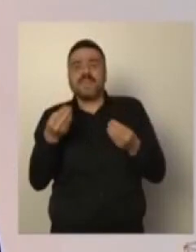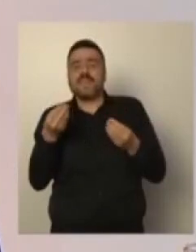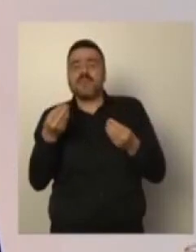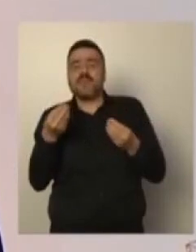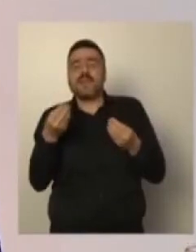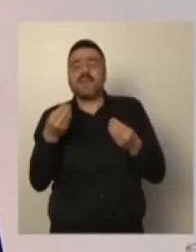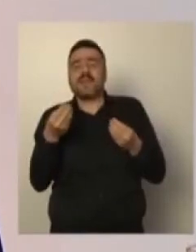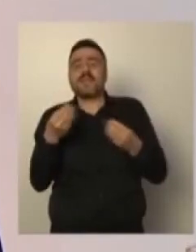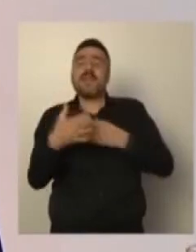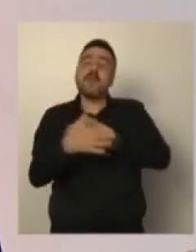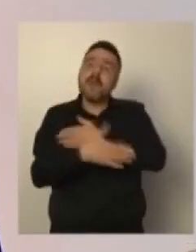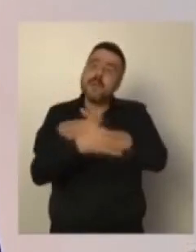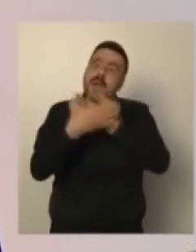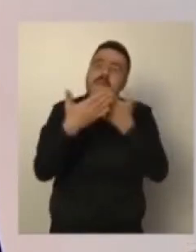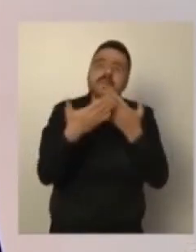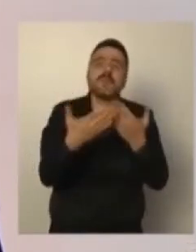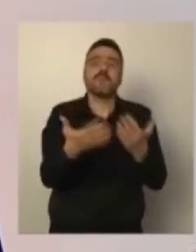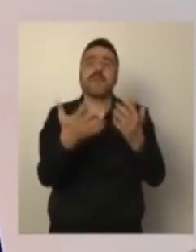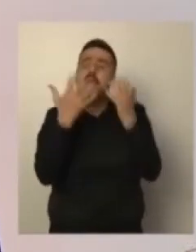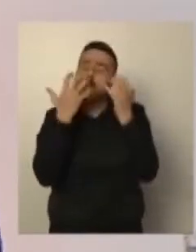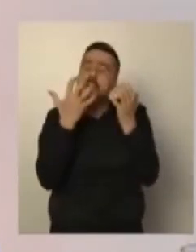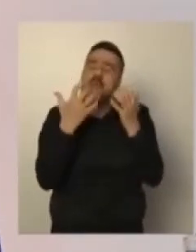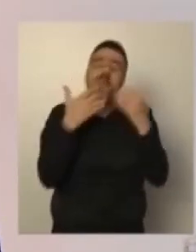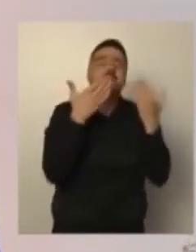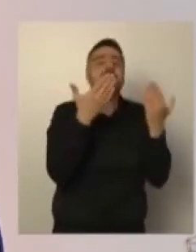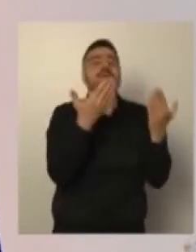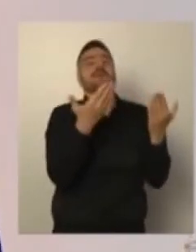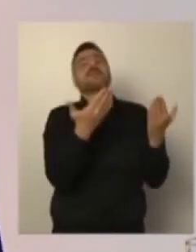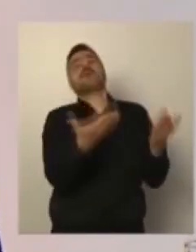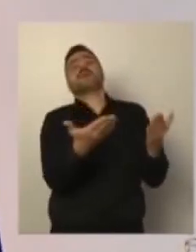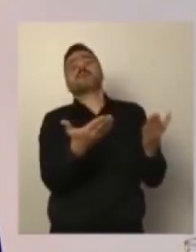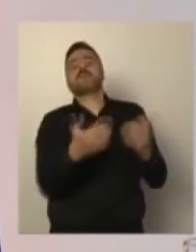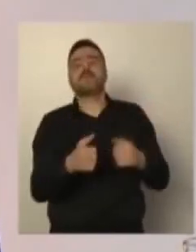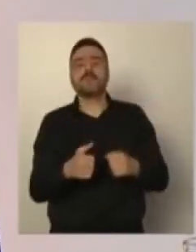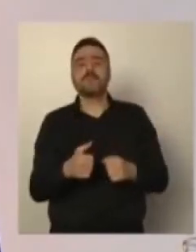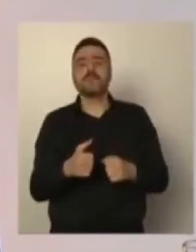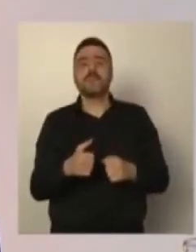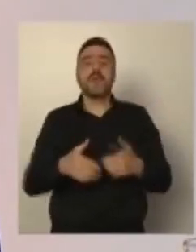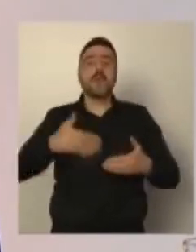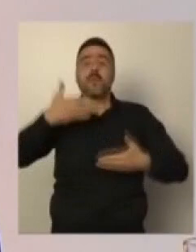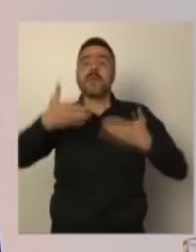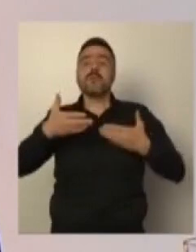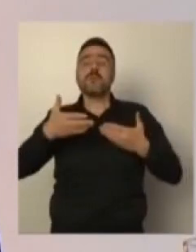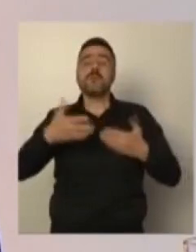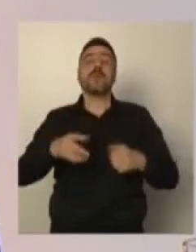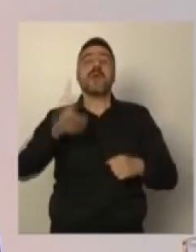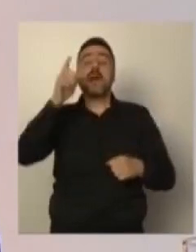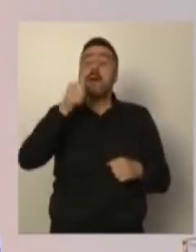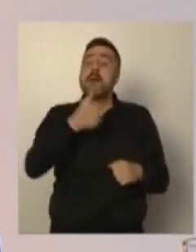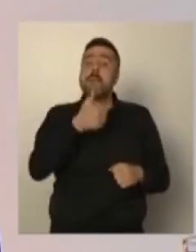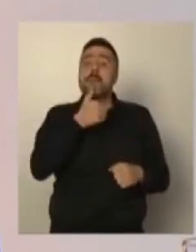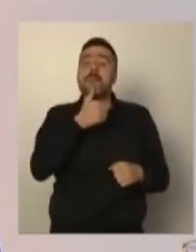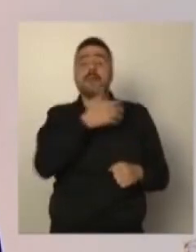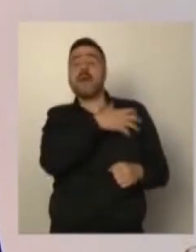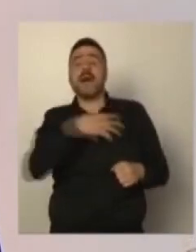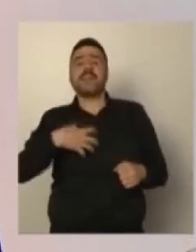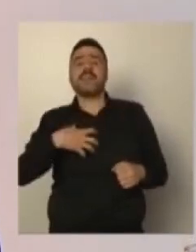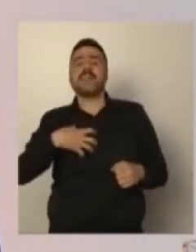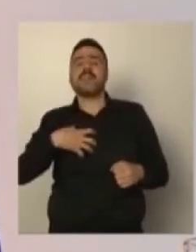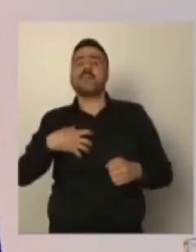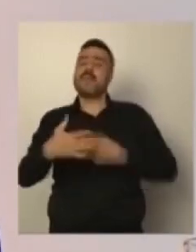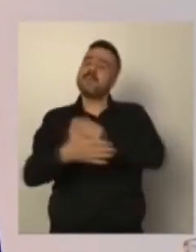ki, Rabbin sadece kendisine kulluk etmenizi ve anne babanıza iyi davranmanızı